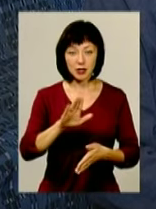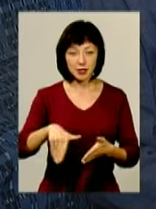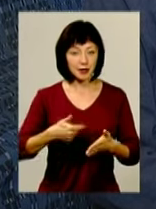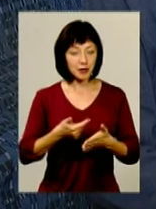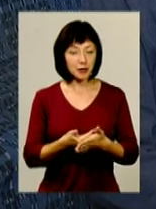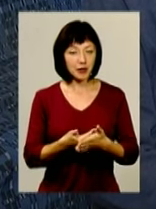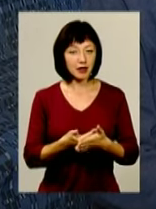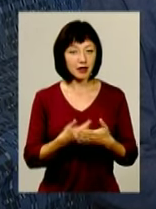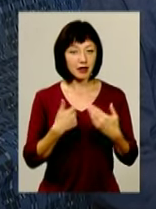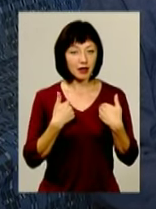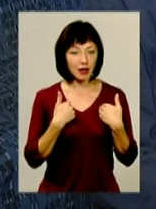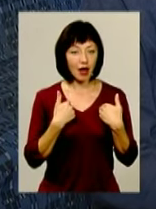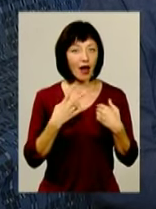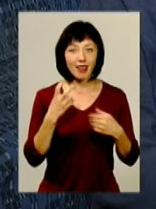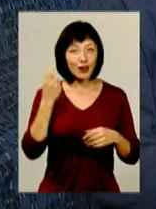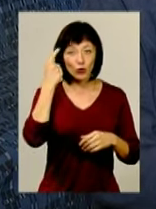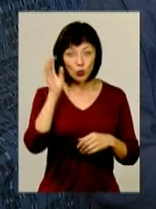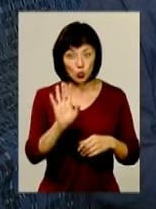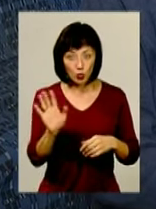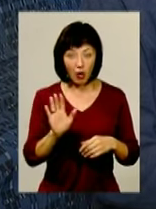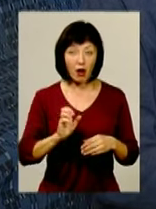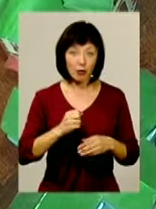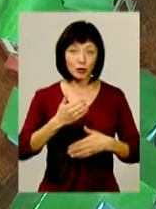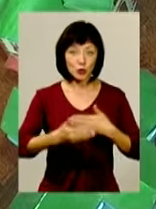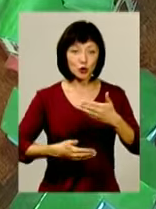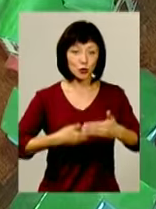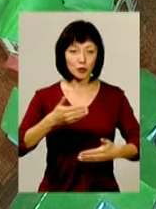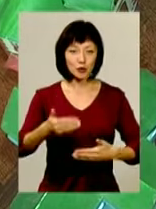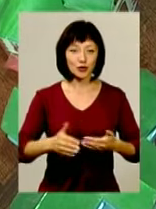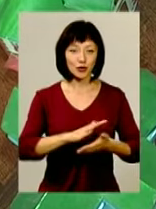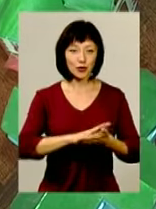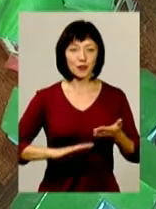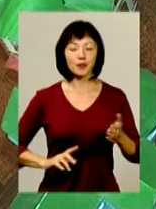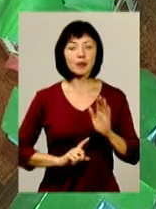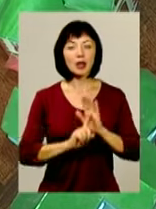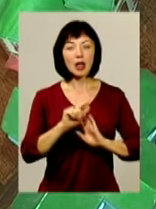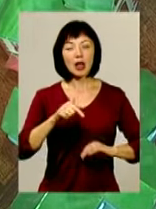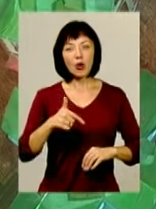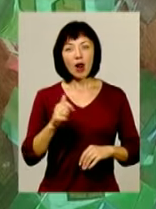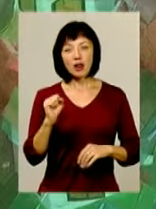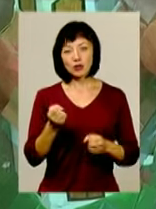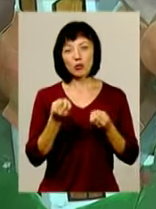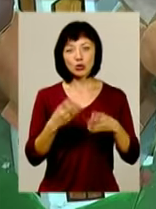я так не думав робити, а потім пішло. Спочатку Григорій Андрійович їх просто